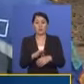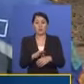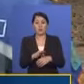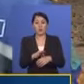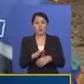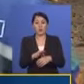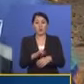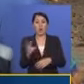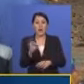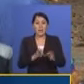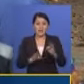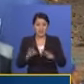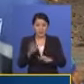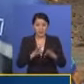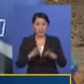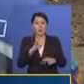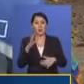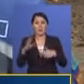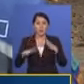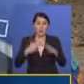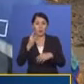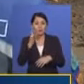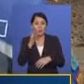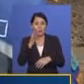Бұл енді күзгі жаттығу. Дәп осындай уақытта